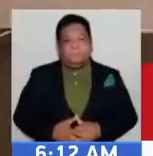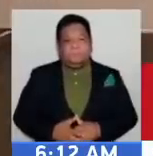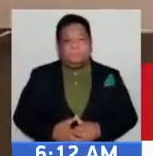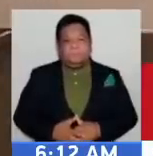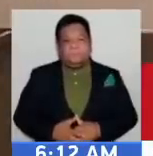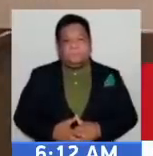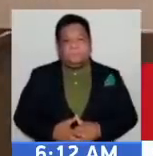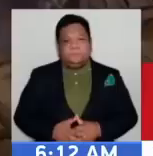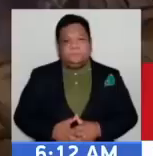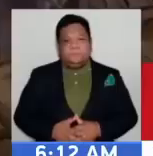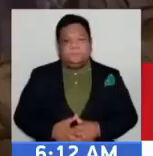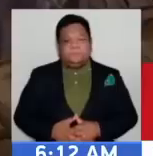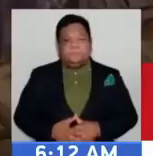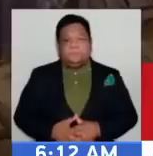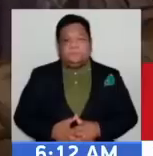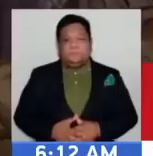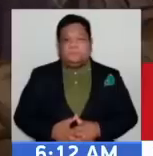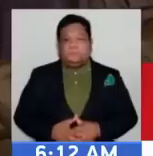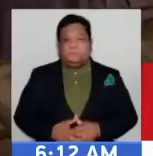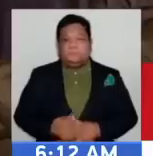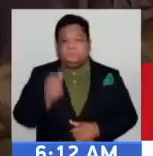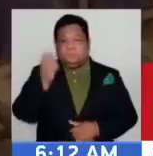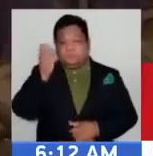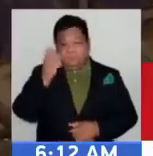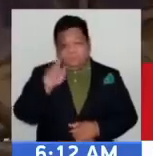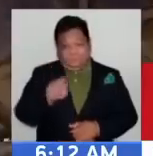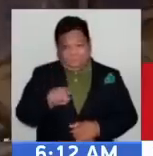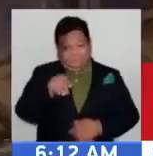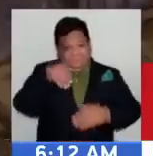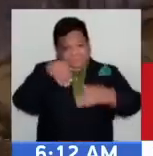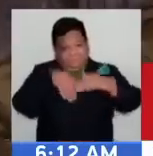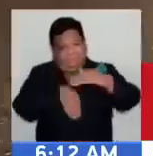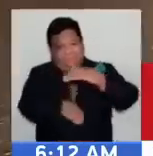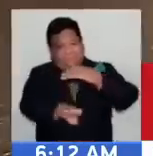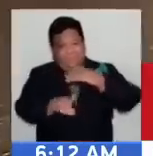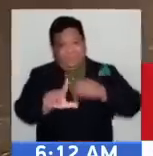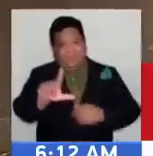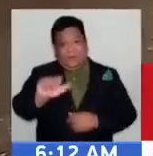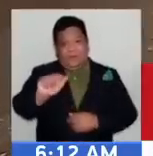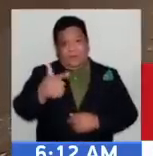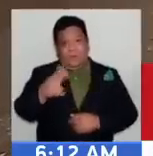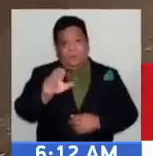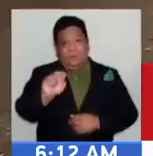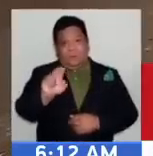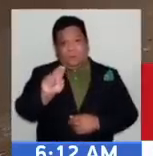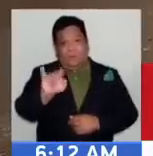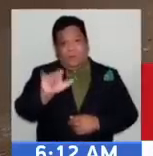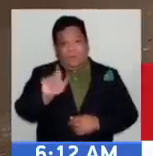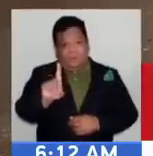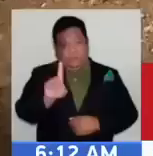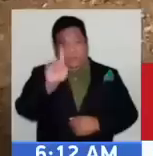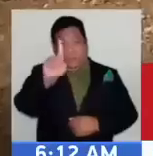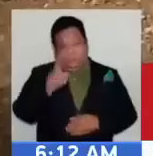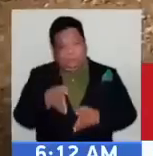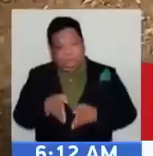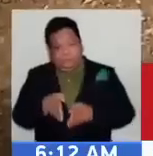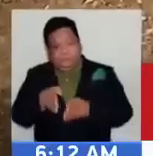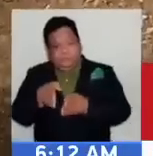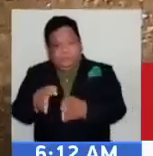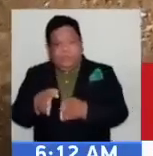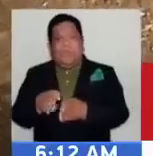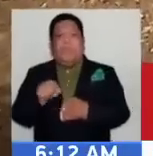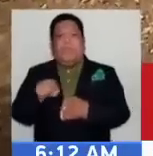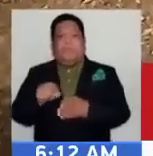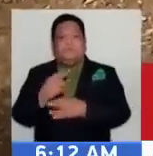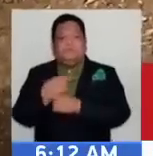Tuloy-tuloy ang paggawa rito sa isang bahagi ng Lagusnilad. Kaya tuloy may isang parte rito na isang lane lang ang nadaraanan. Ayon sa